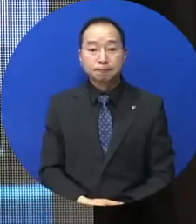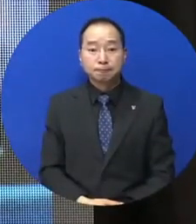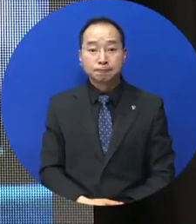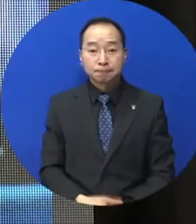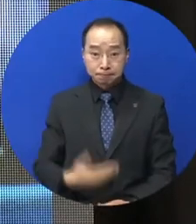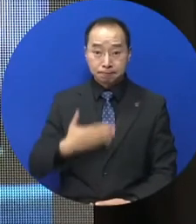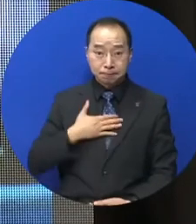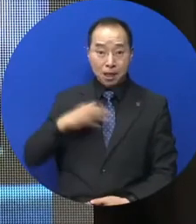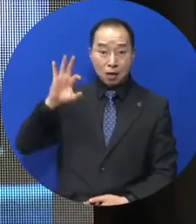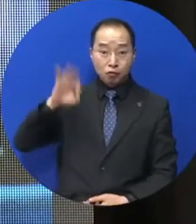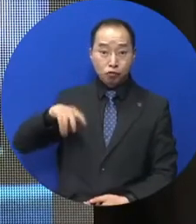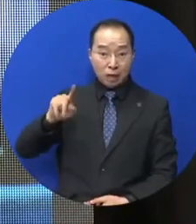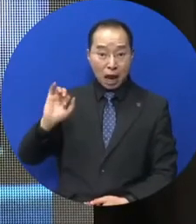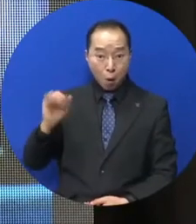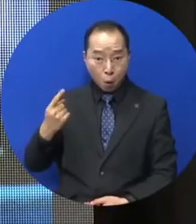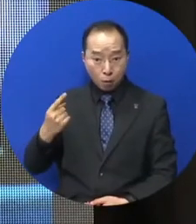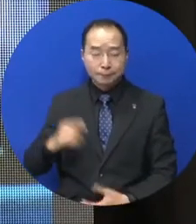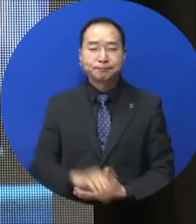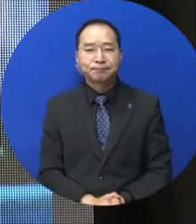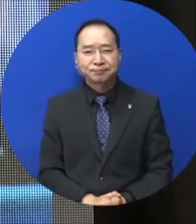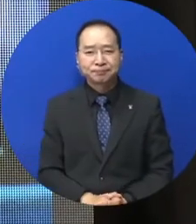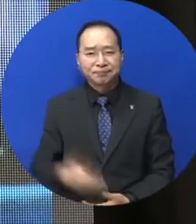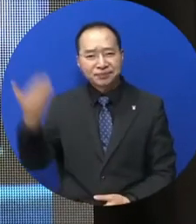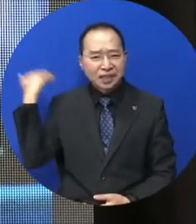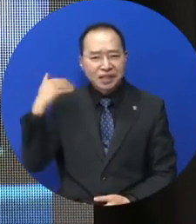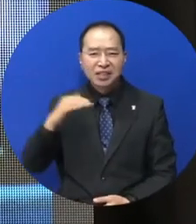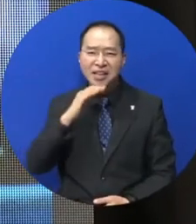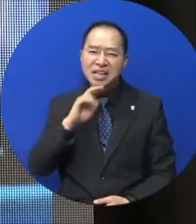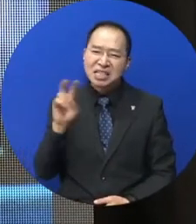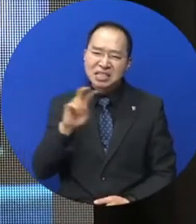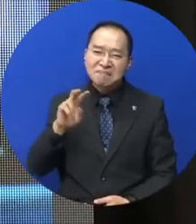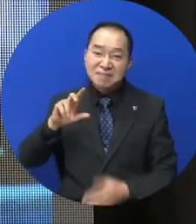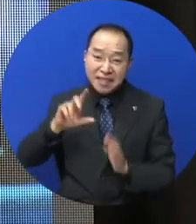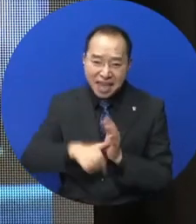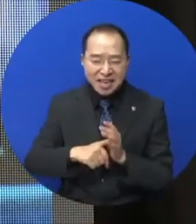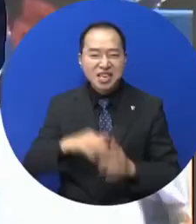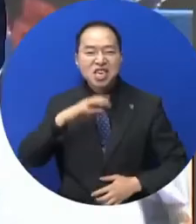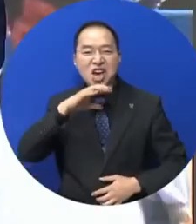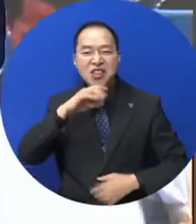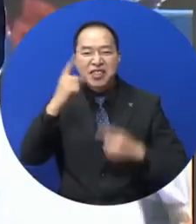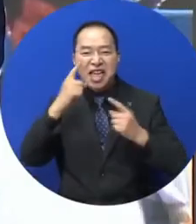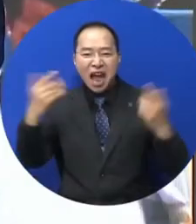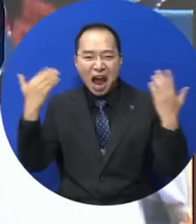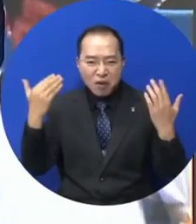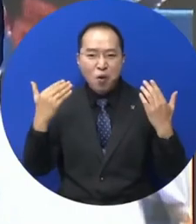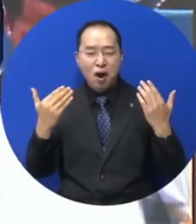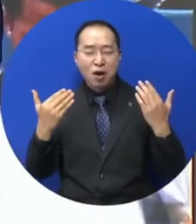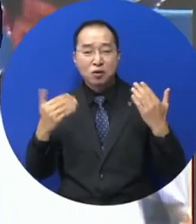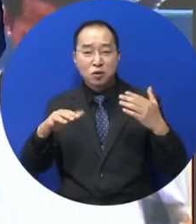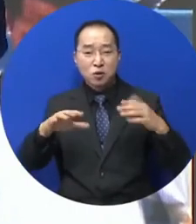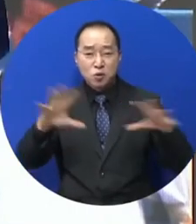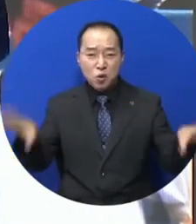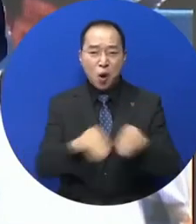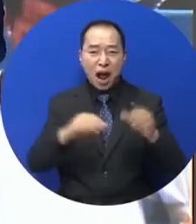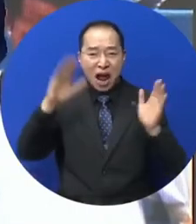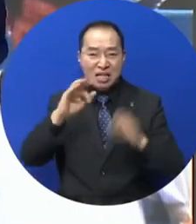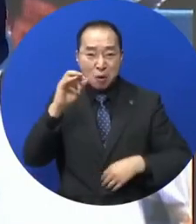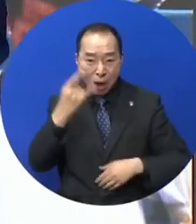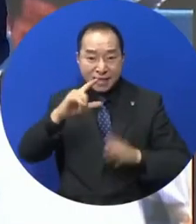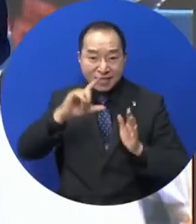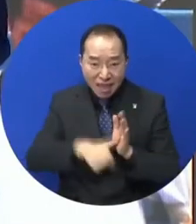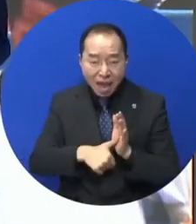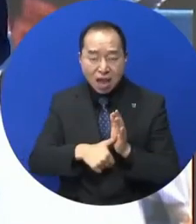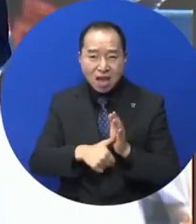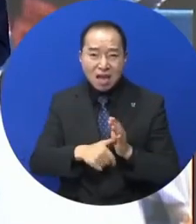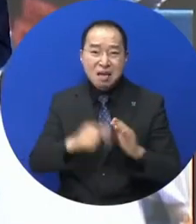저 우상호는 20대 중반 1987년도 연세대학교 총학생의 시절에 그 민주주의가 왔을